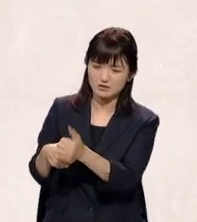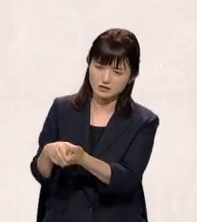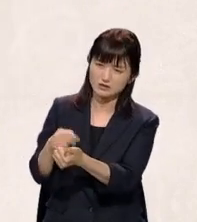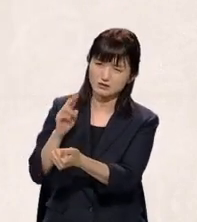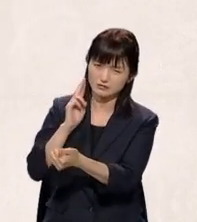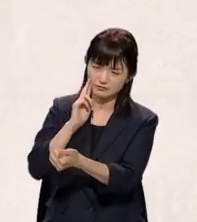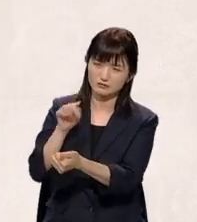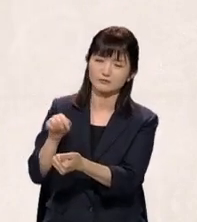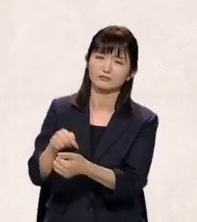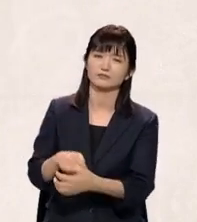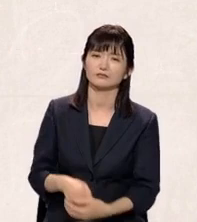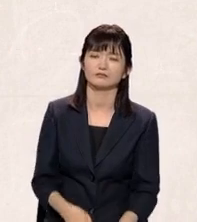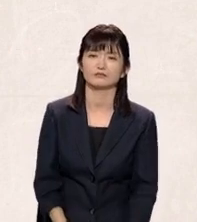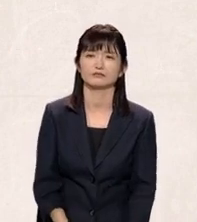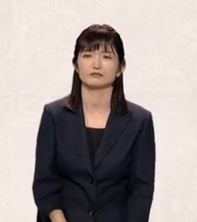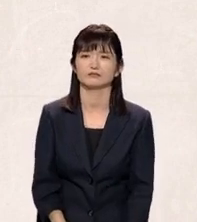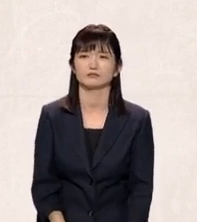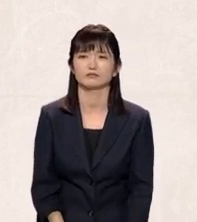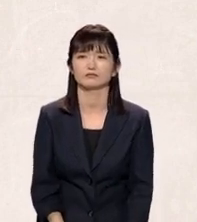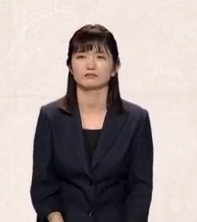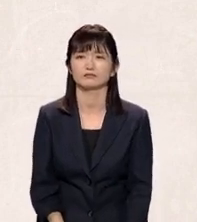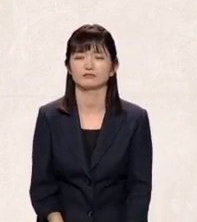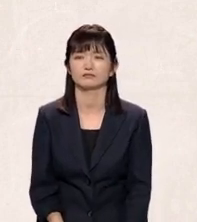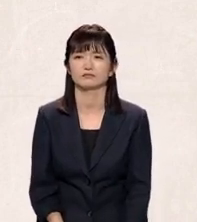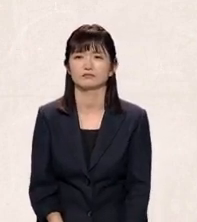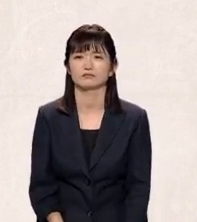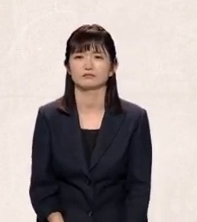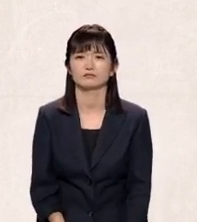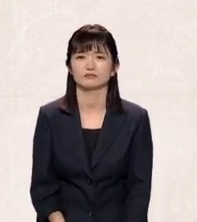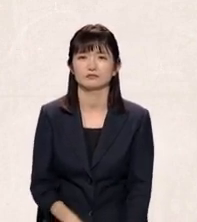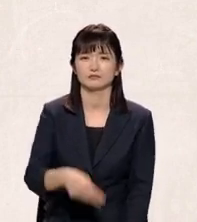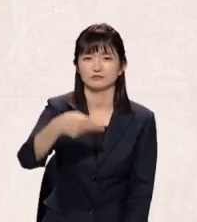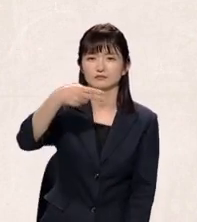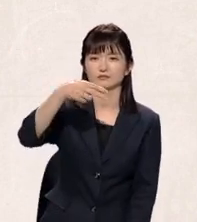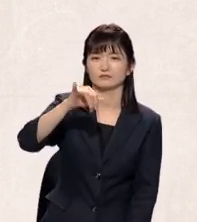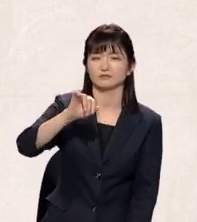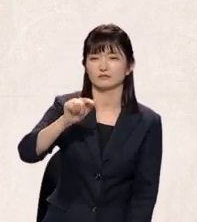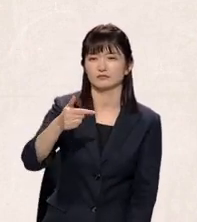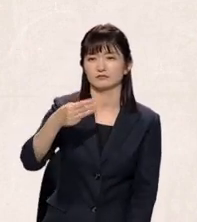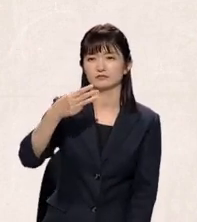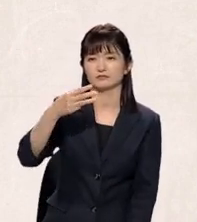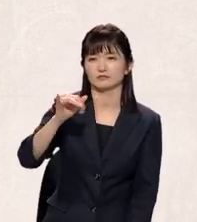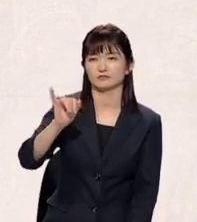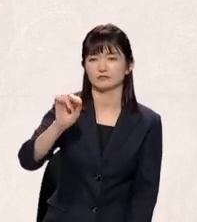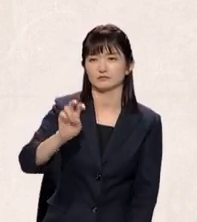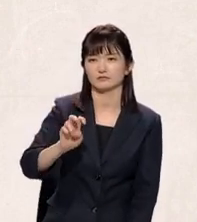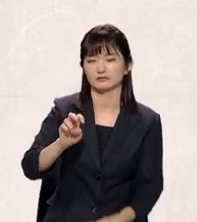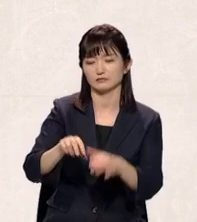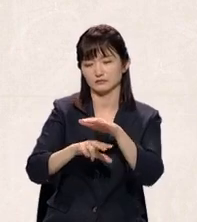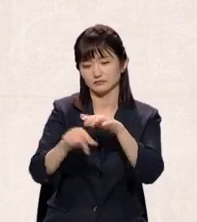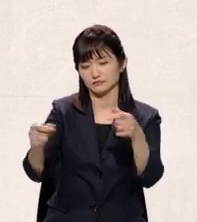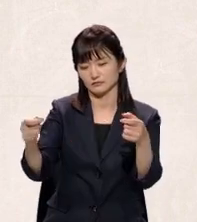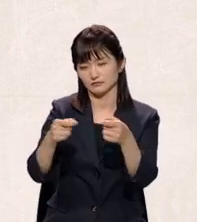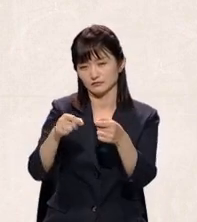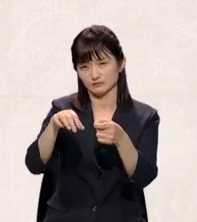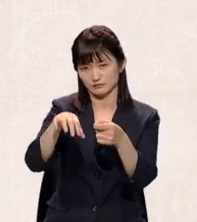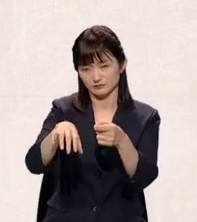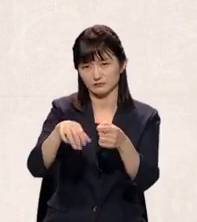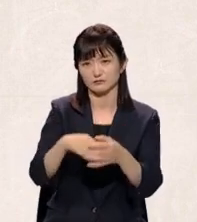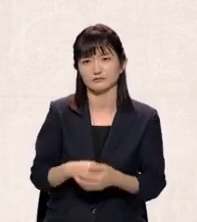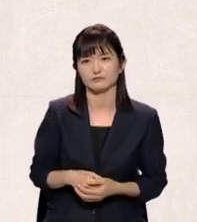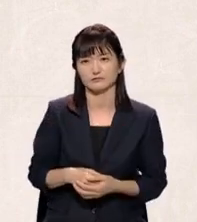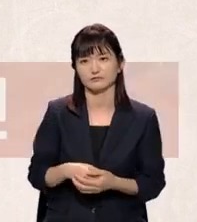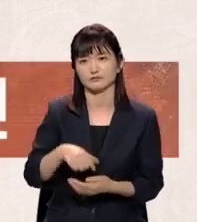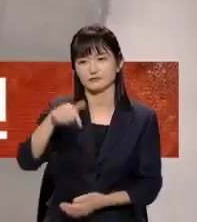자 이기자 아 지금이 신림역 인근에 범행 현장 뭐 지금 뭐